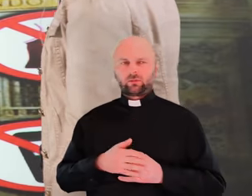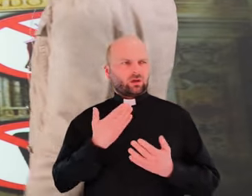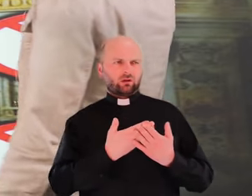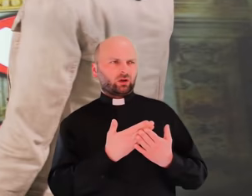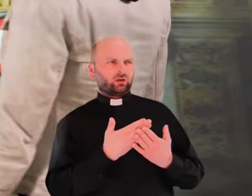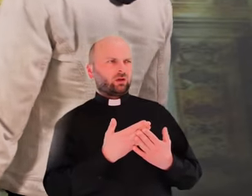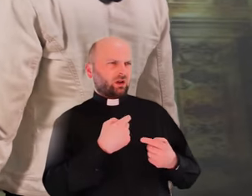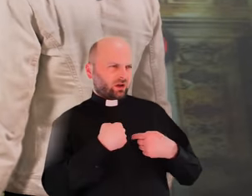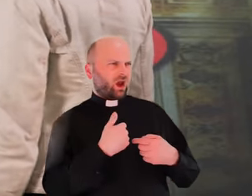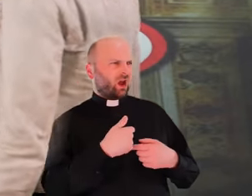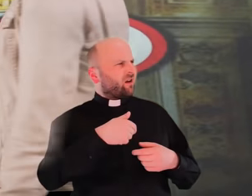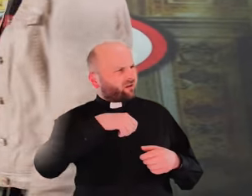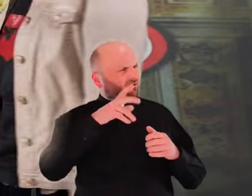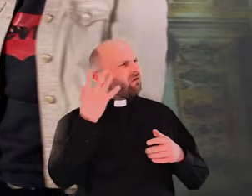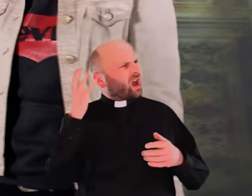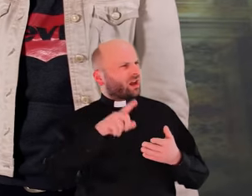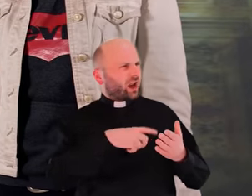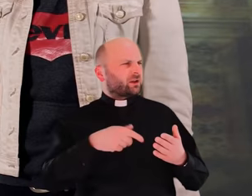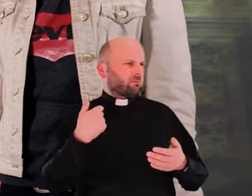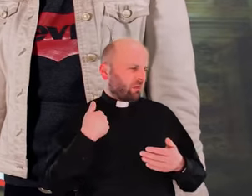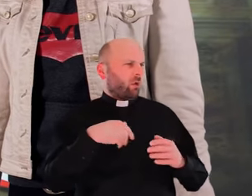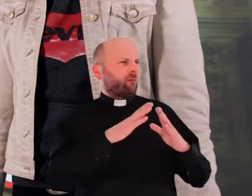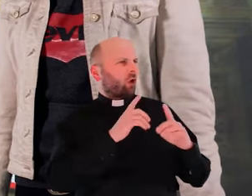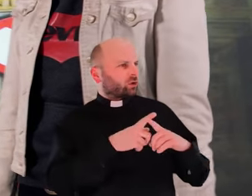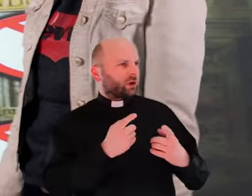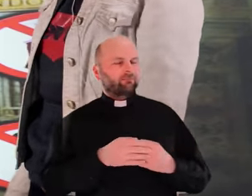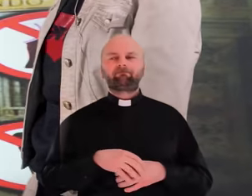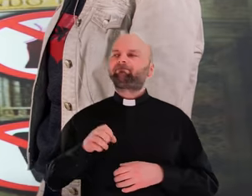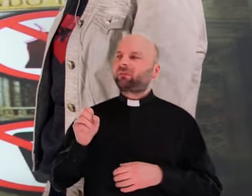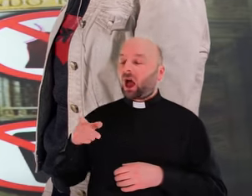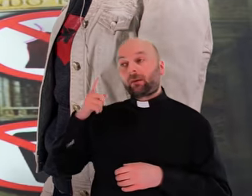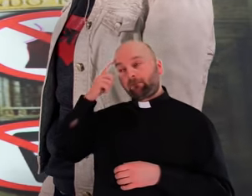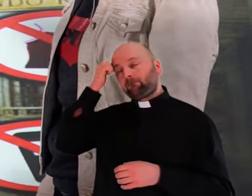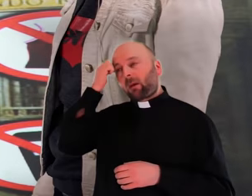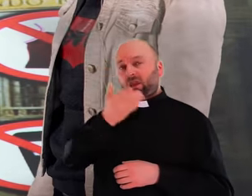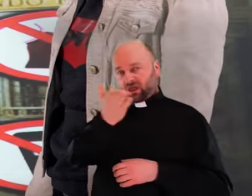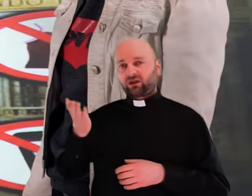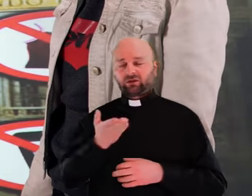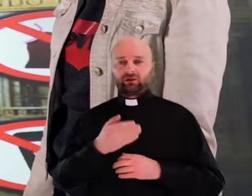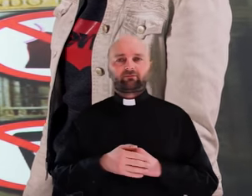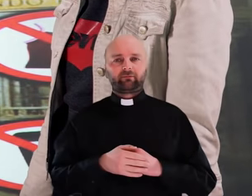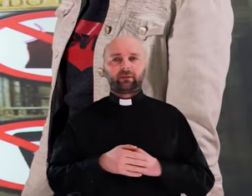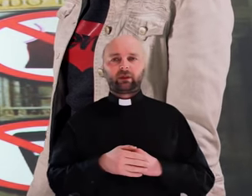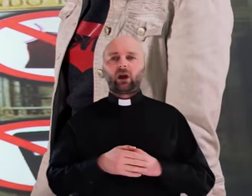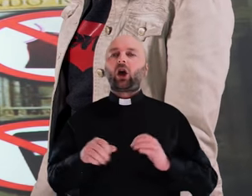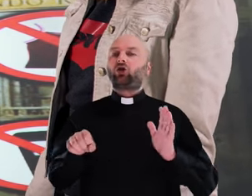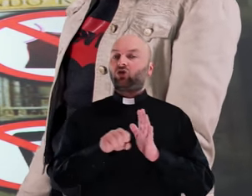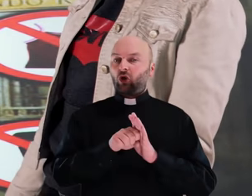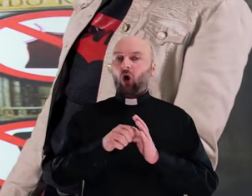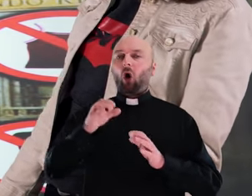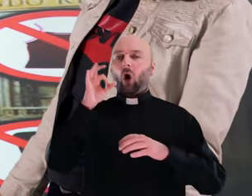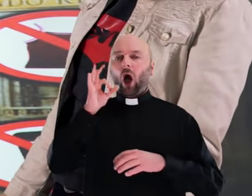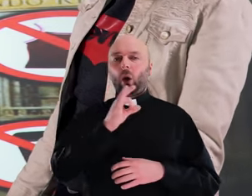Dlaczego? Przecież już nieraz byłam w kościele. No bo tak. Pamiętajcie, że do tego trzeba się